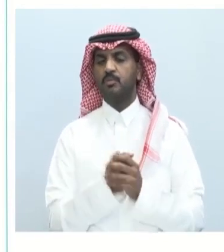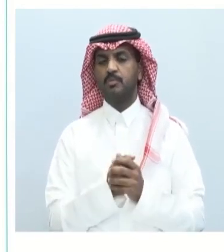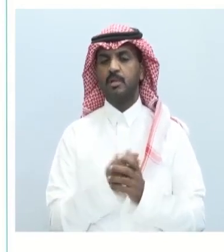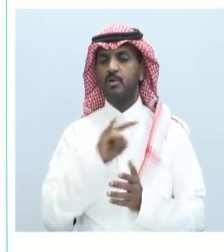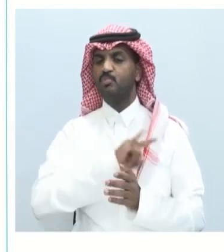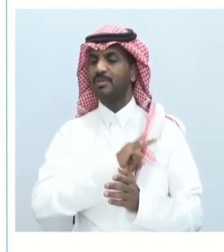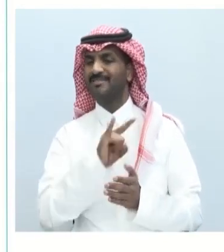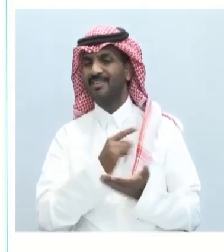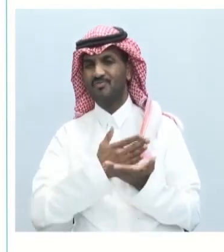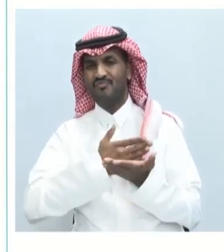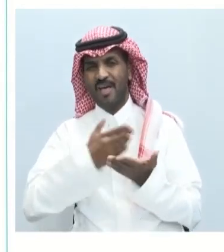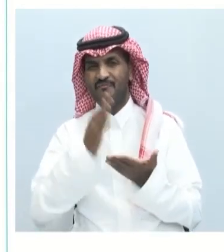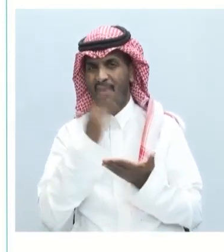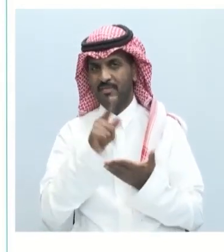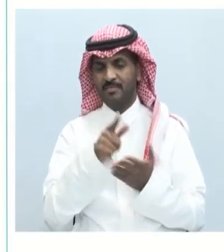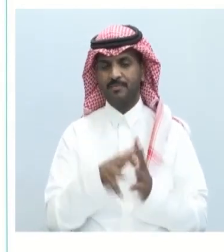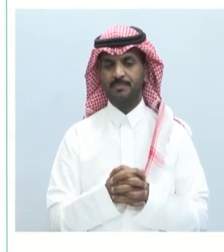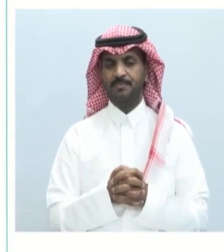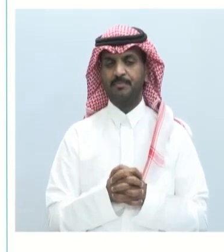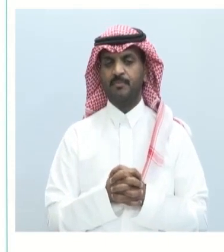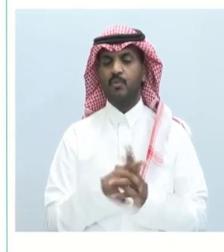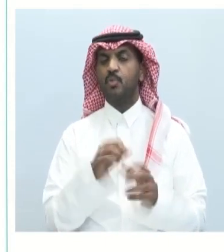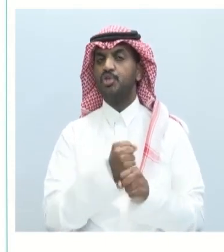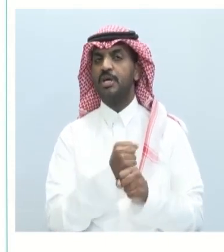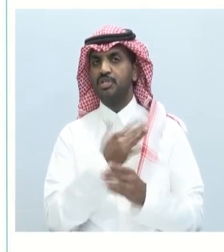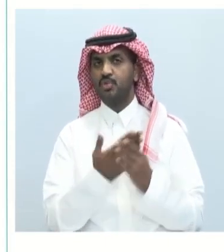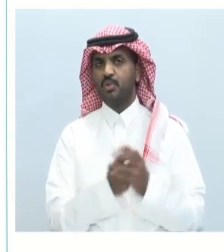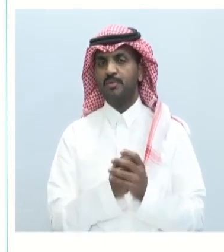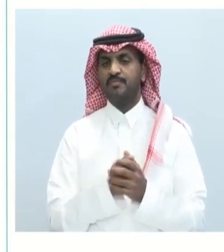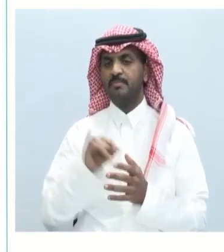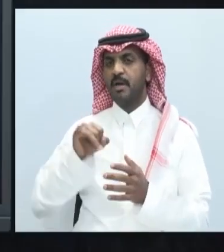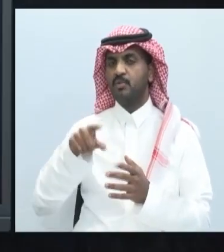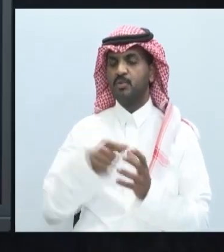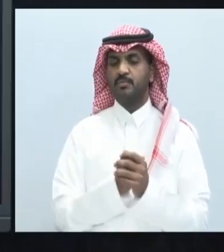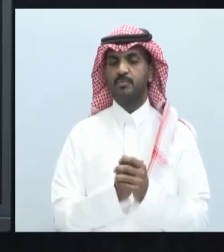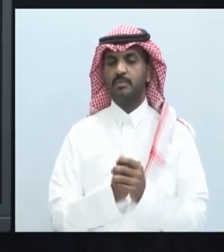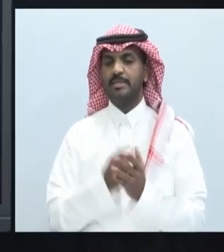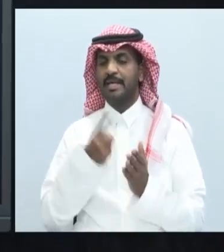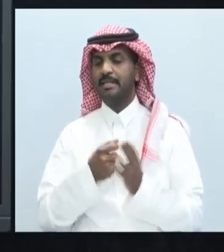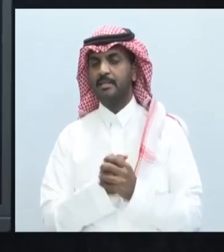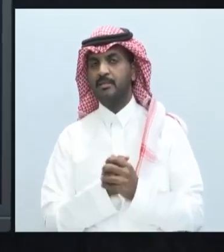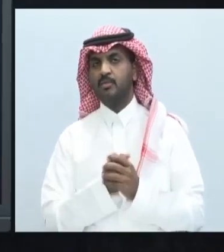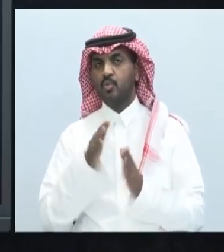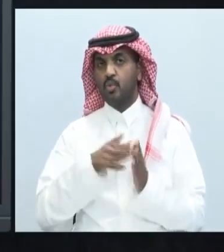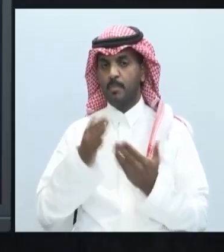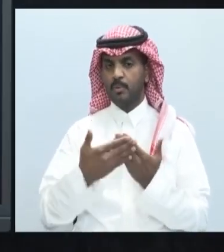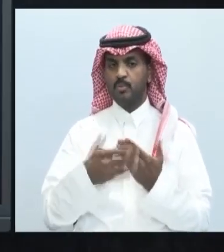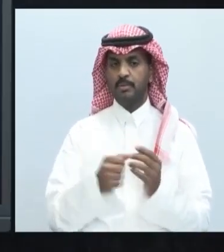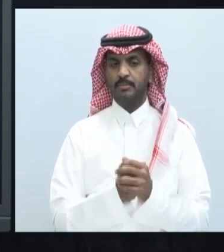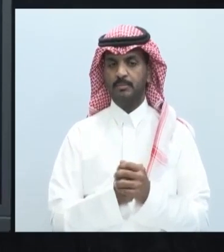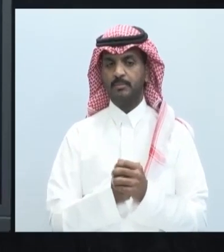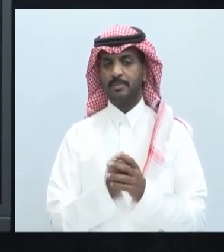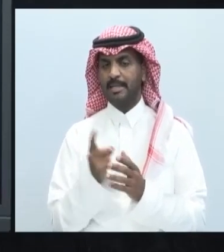حقل لا يمكن تركه فارغا وعند انشاء جدول في مايكروسوفت يمكن تحديد الحقول المطلوبه